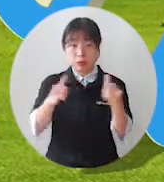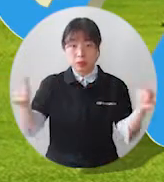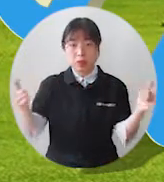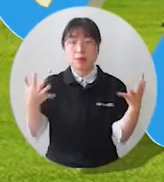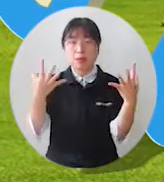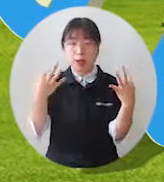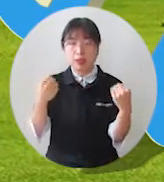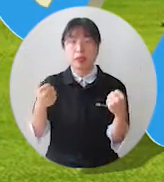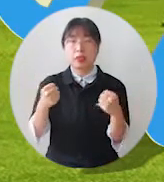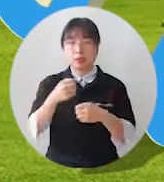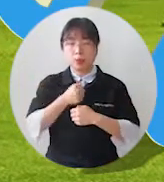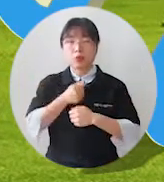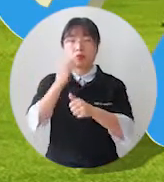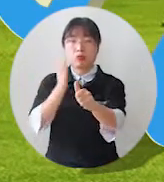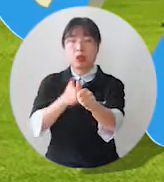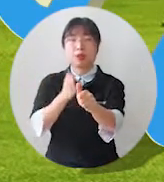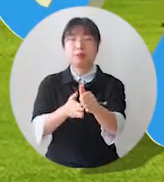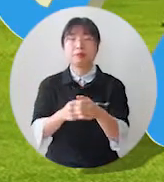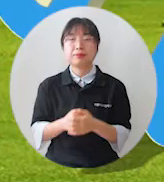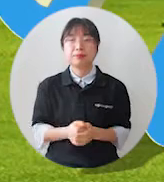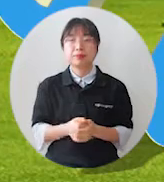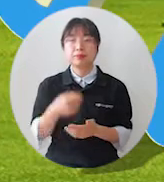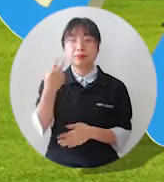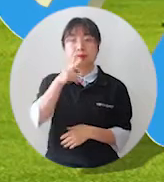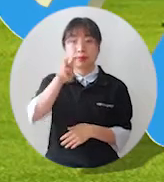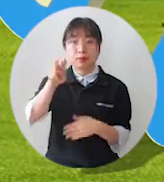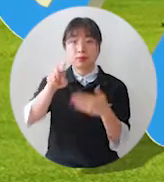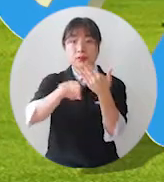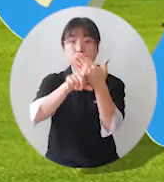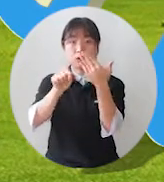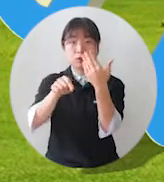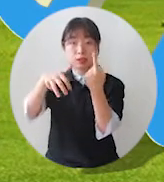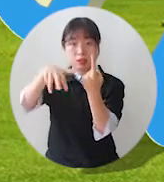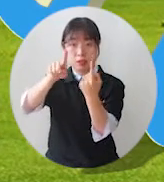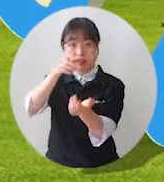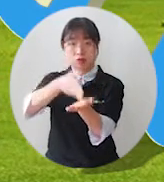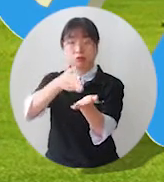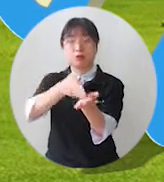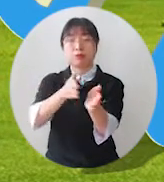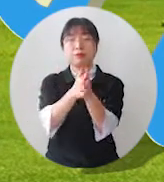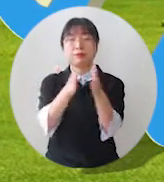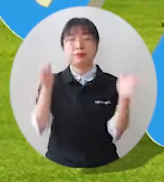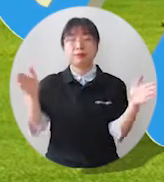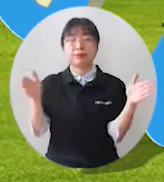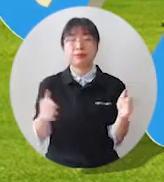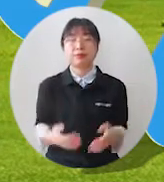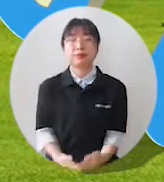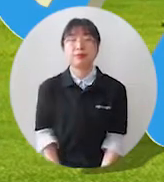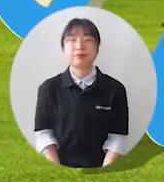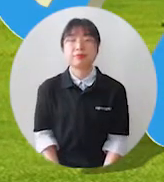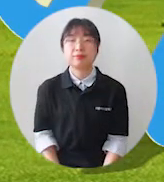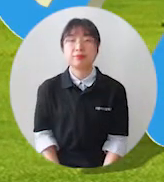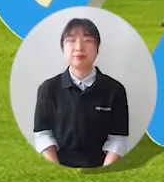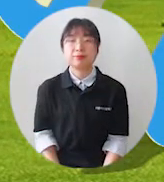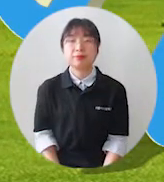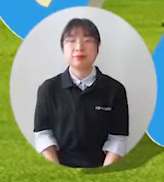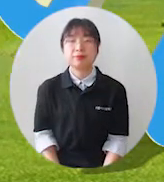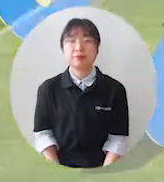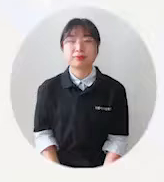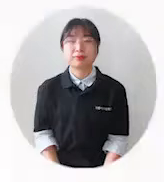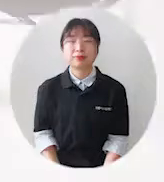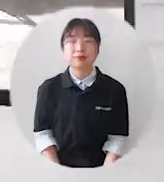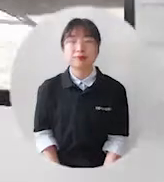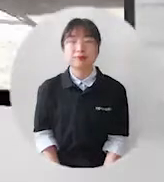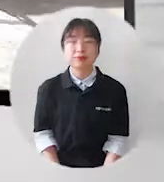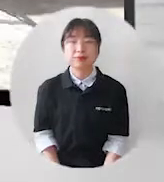시민 여러분의 많은 협조를 바랍니다. 그럼 2020년 9월 1차 의왕시 시정 뉴스 시작합니다.